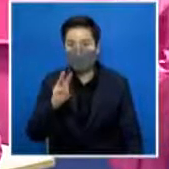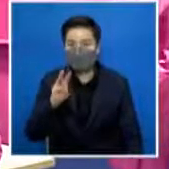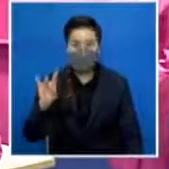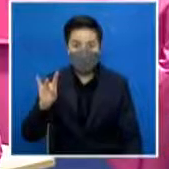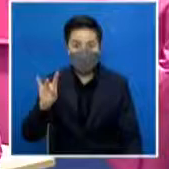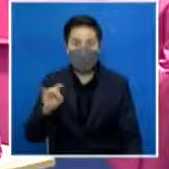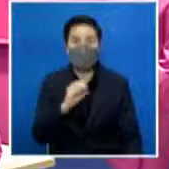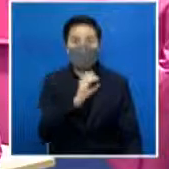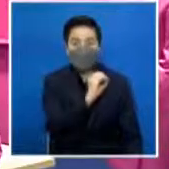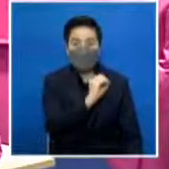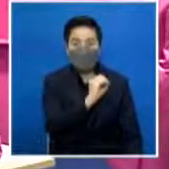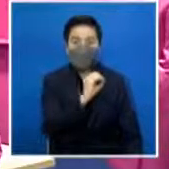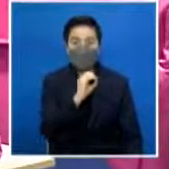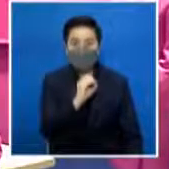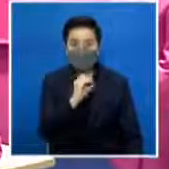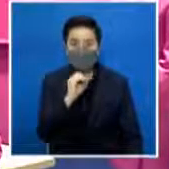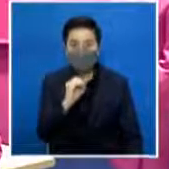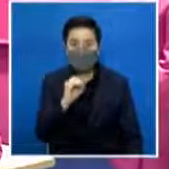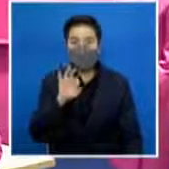0009168